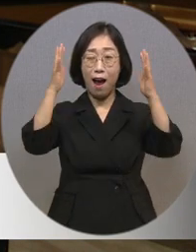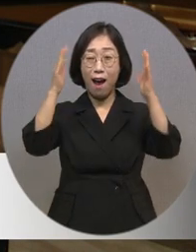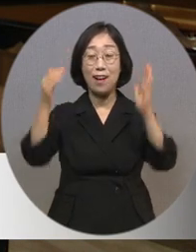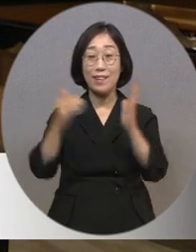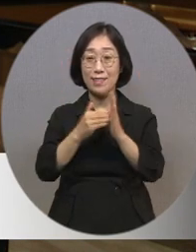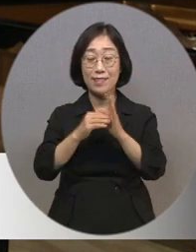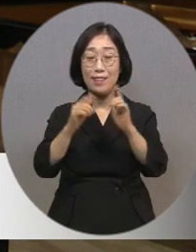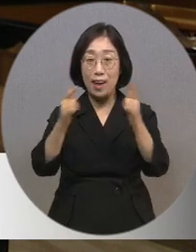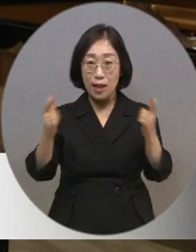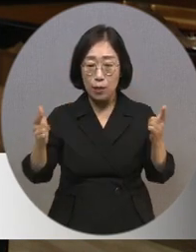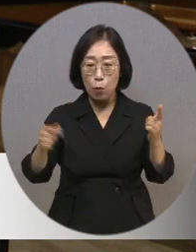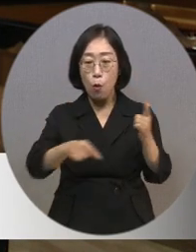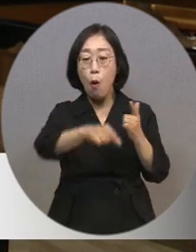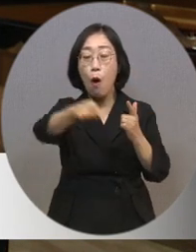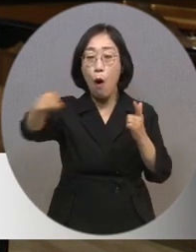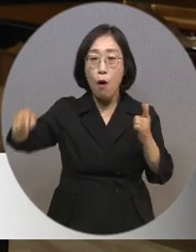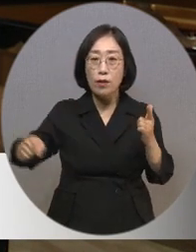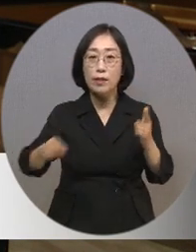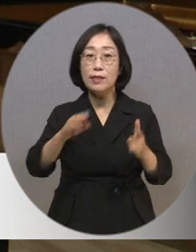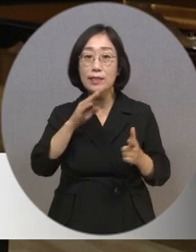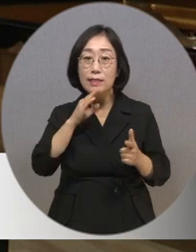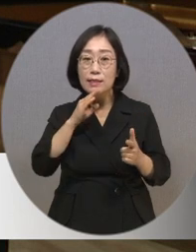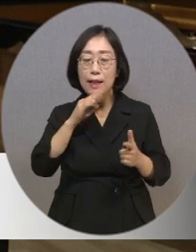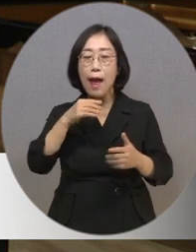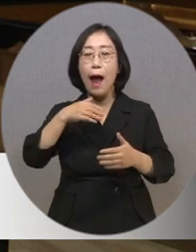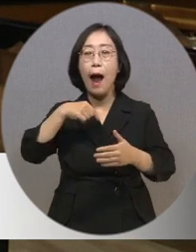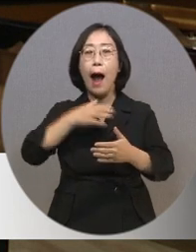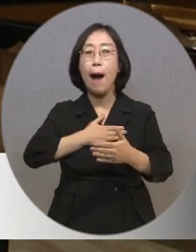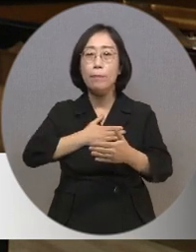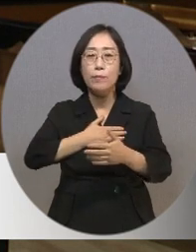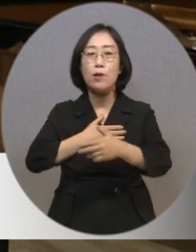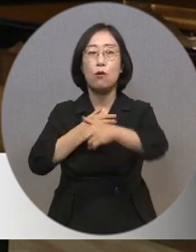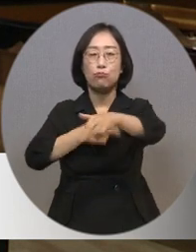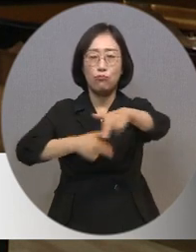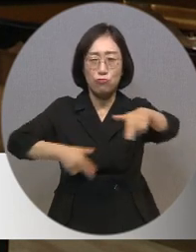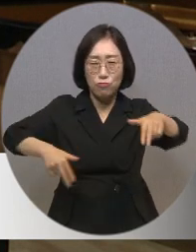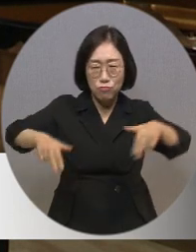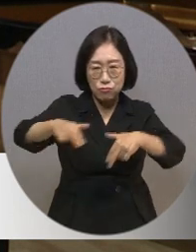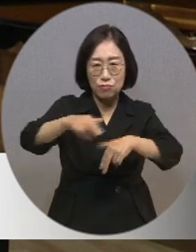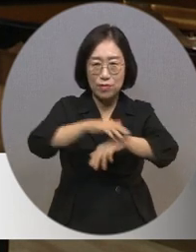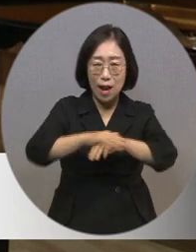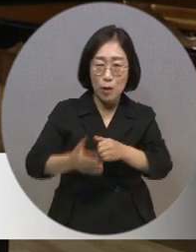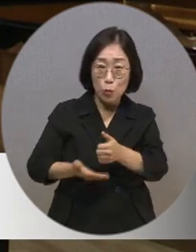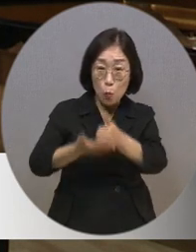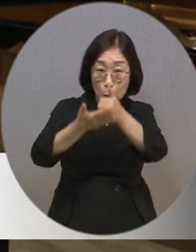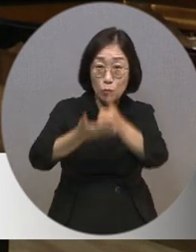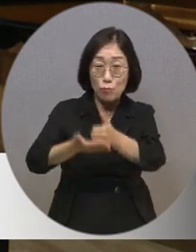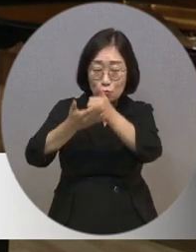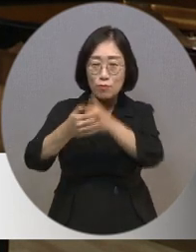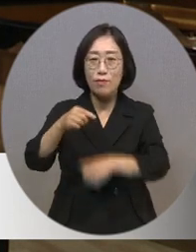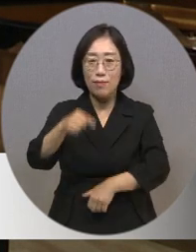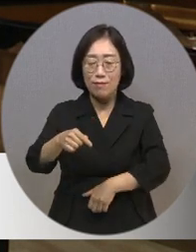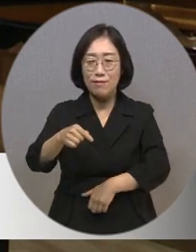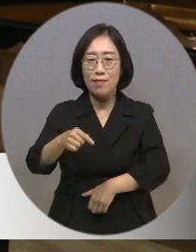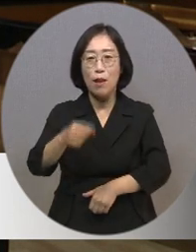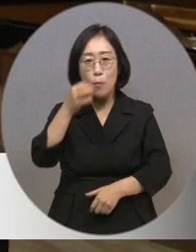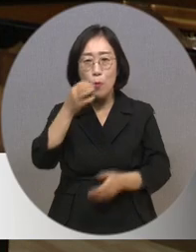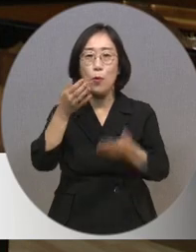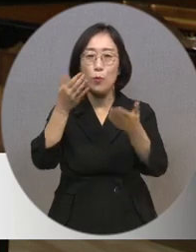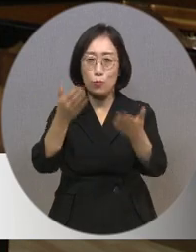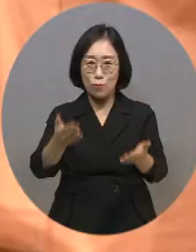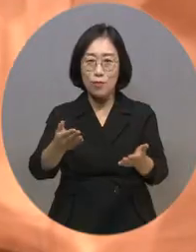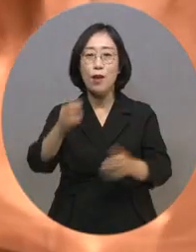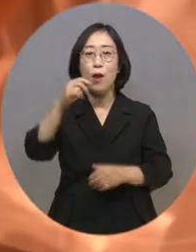정말 관객이 주인공이 되는 그러니까 관객의 감정이 주인공이 되는 거 그러니까 결국에는 주객전도가 되는 그런 공연을 만들고